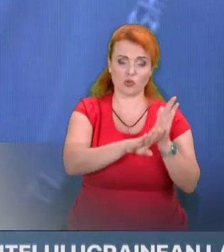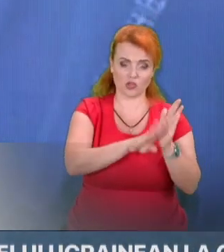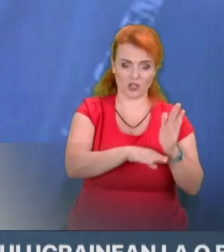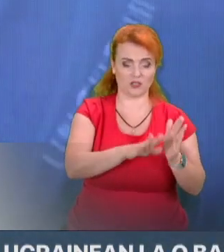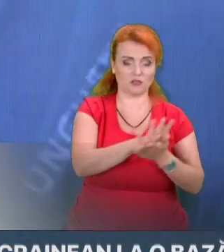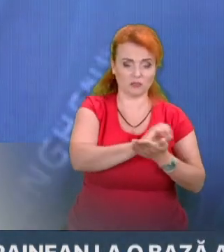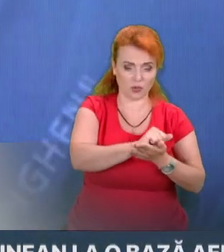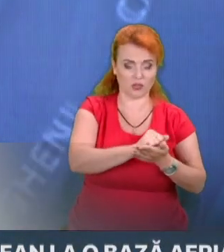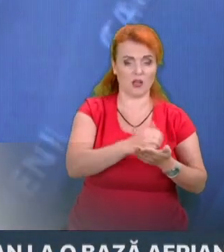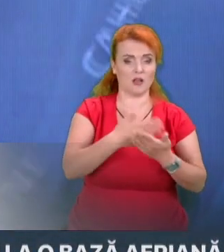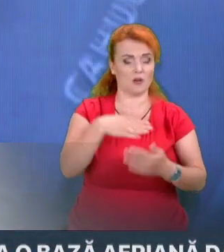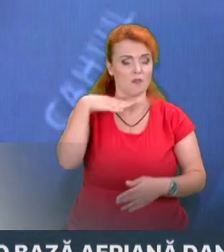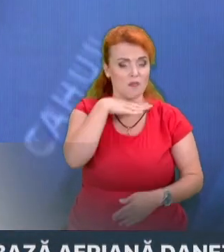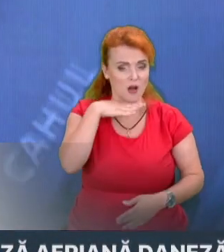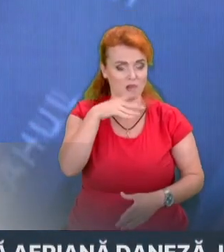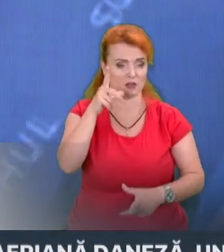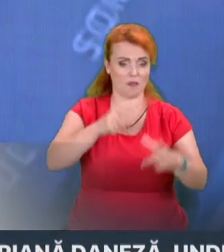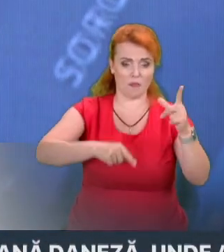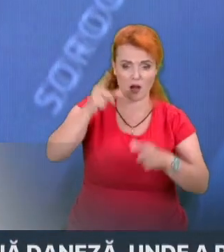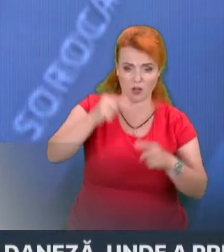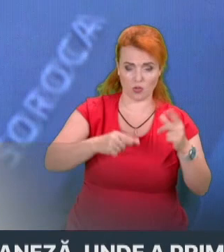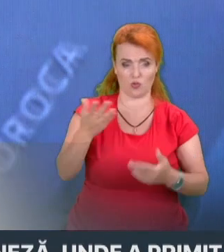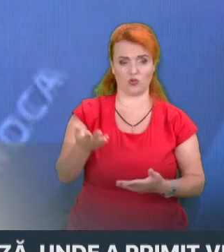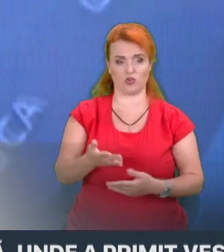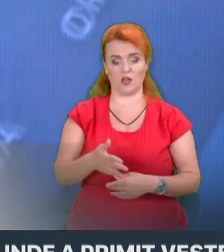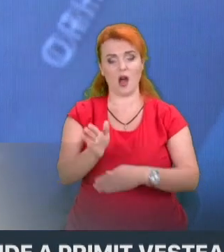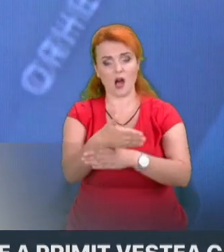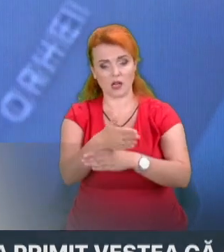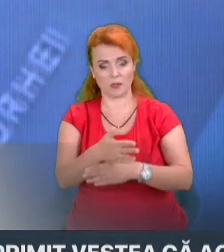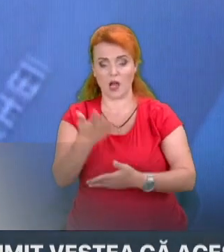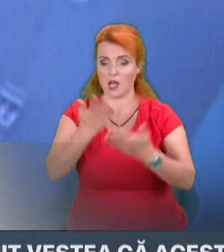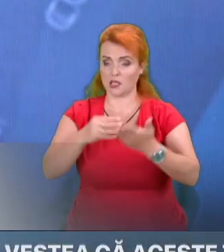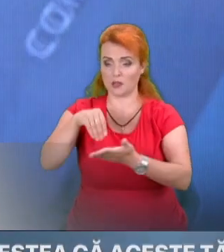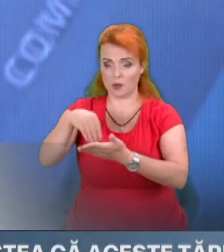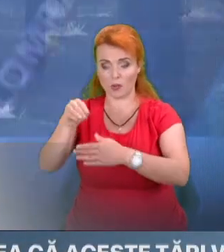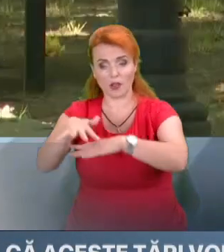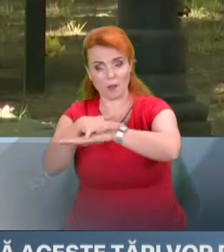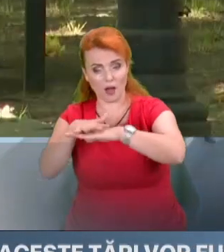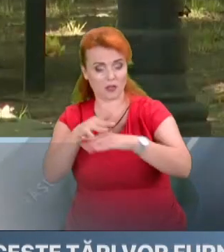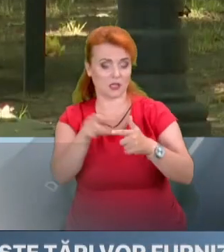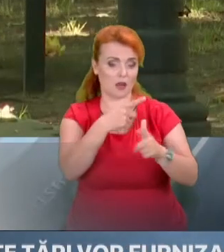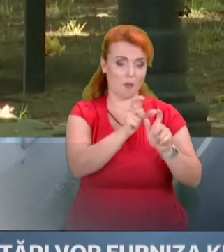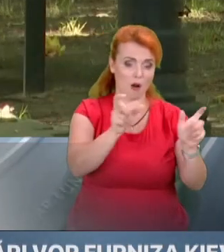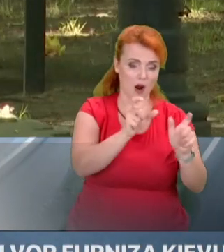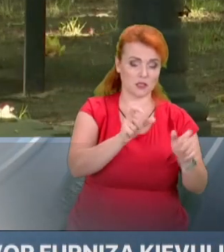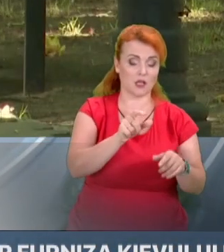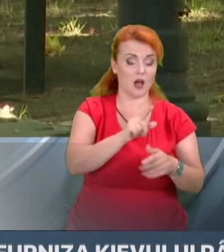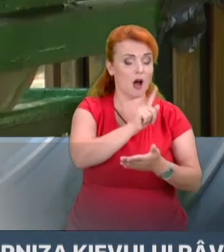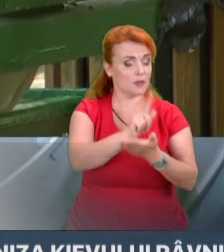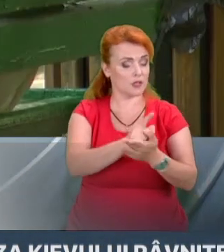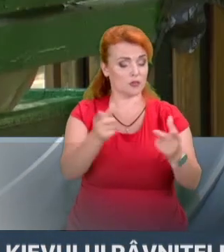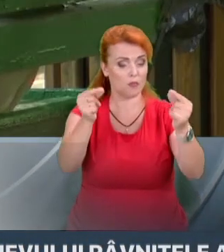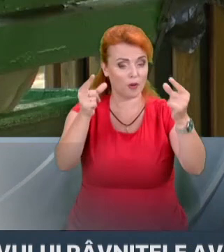le procurăm de la piață sau de la magazin, ele trebuie să fie în pungi speciale